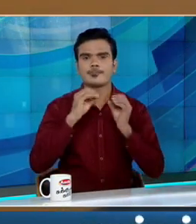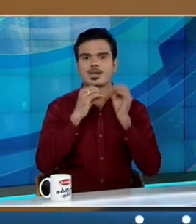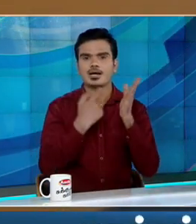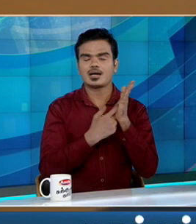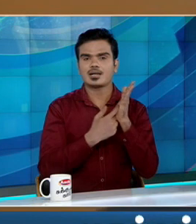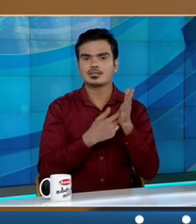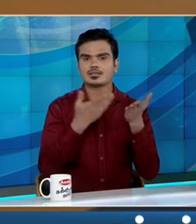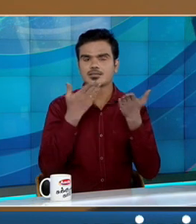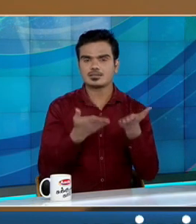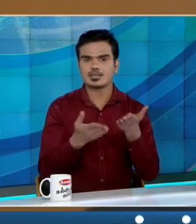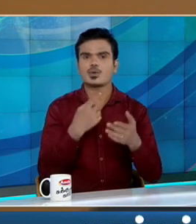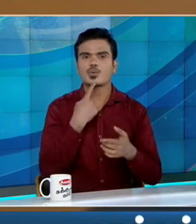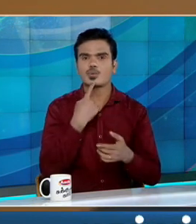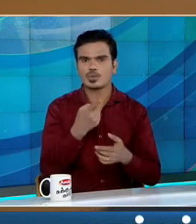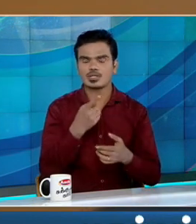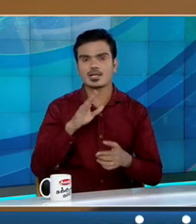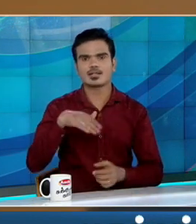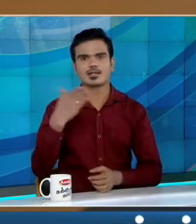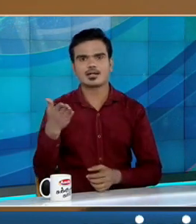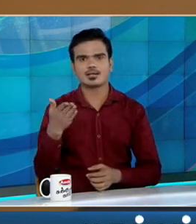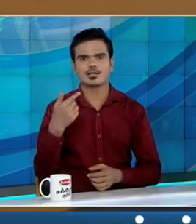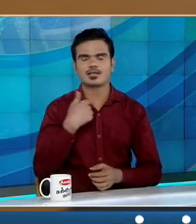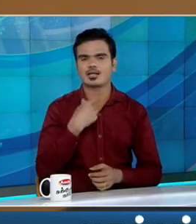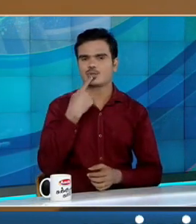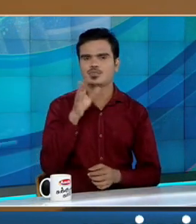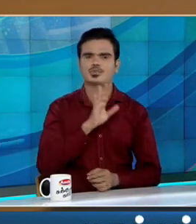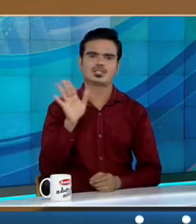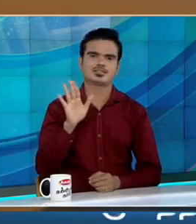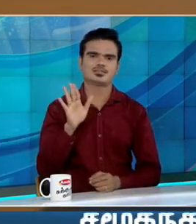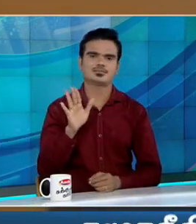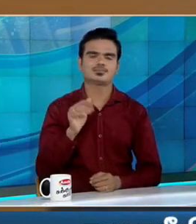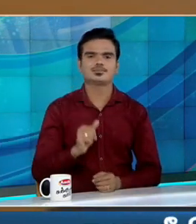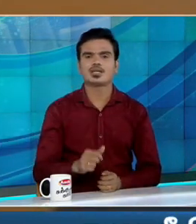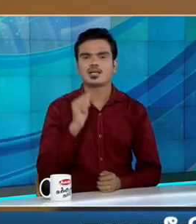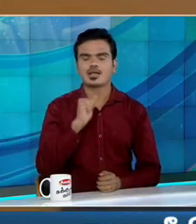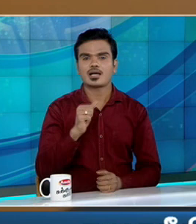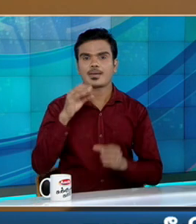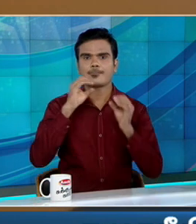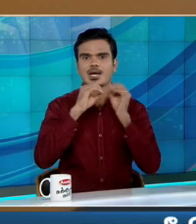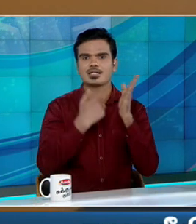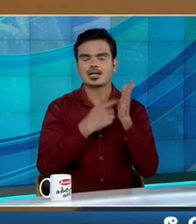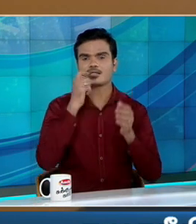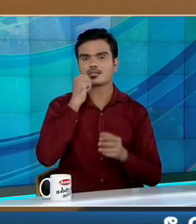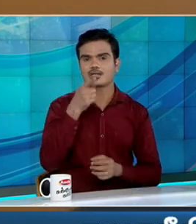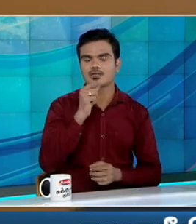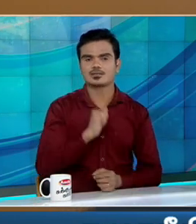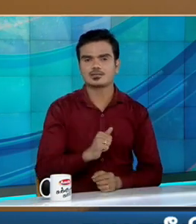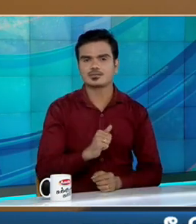பாரதிராஜா சார் கொடுத்த அறிக்கையை தாண்டி ஒரு விஷயத்தை சொல்லிட முடியாது. அதுக்கு பாரதிராஜா சாருக்கு